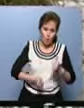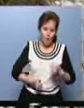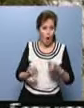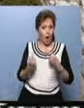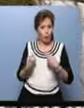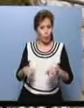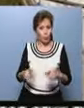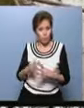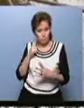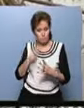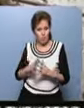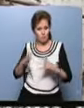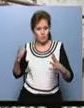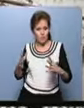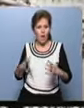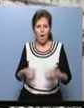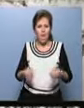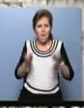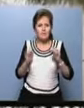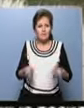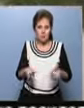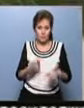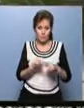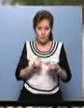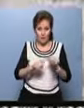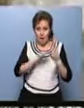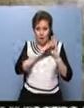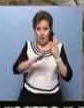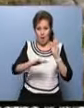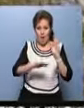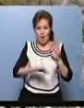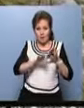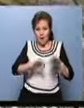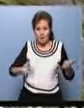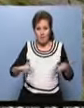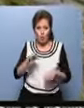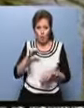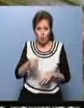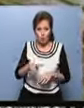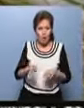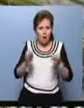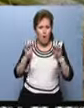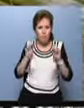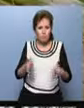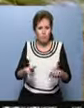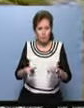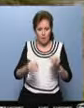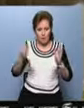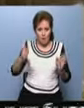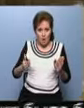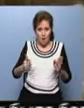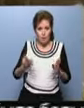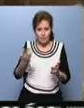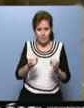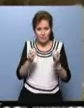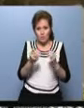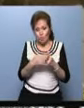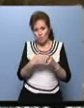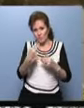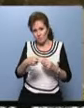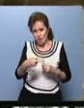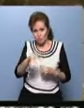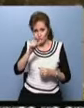большинство, тянуло на экстрим. Вот на этот, например, горизонтальный канатный ромб – самый опасный участок полосы препятствий. Преодолевая его, десятка-два